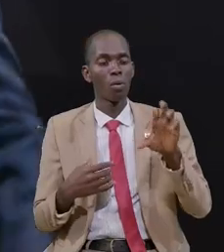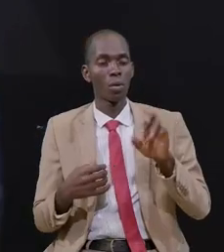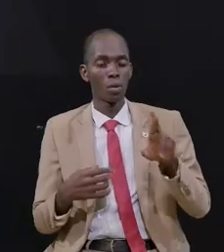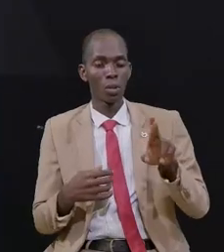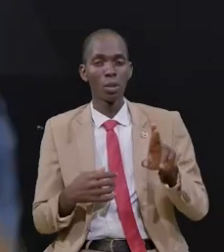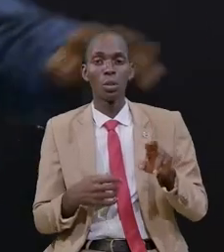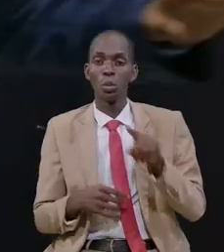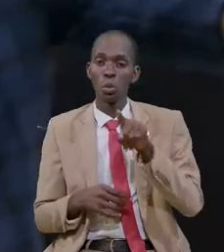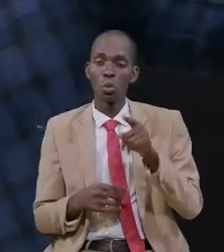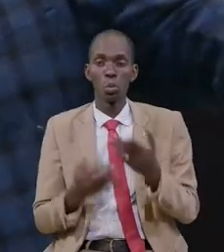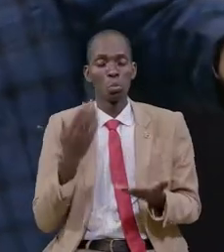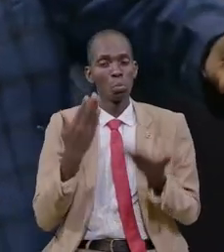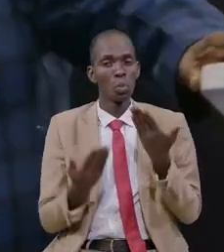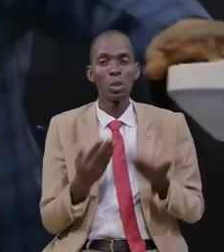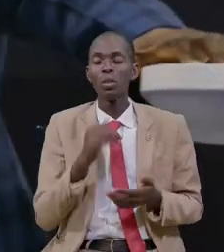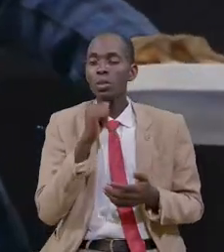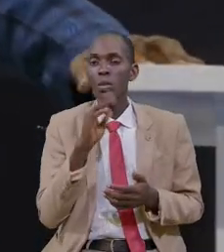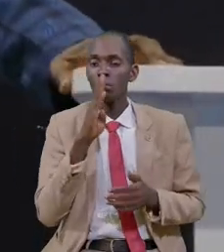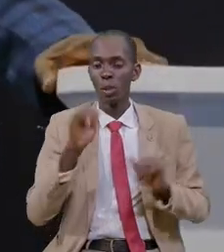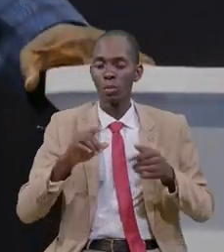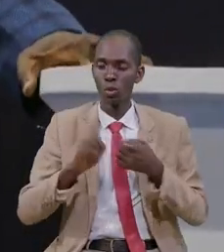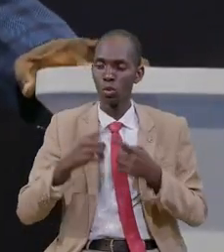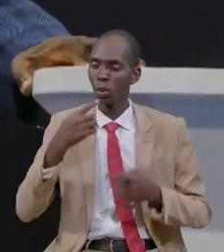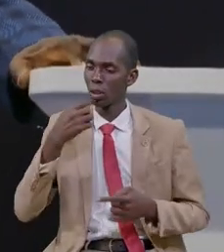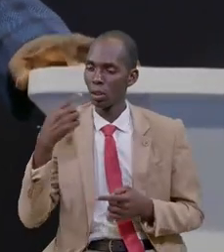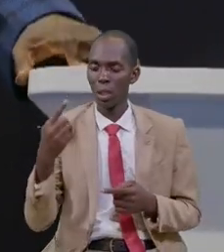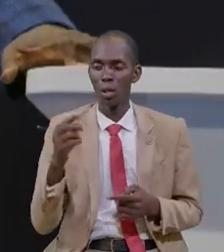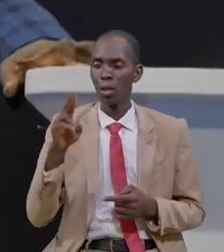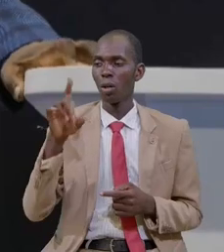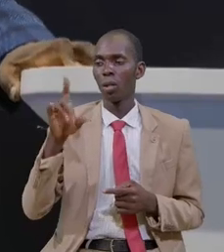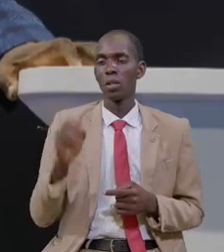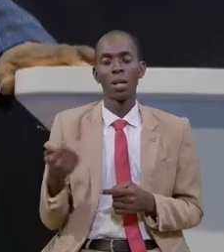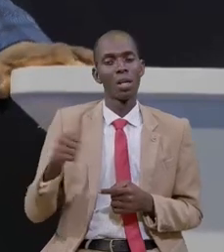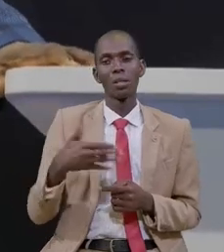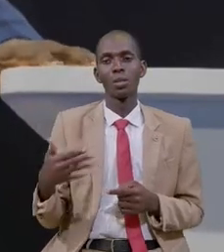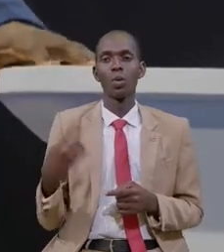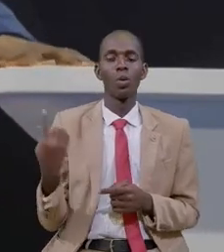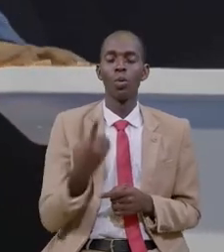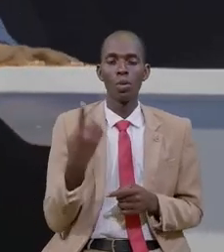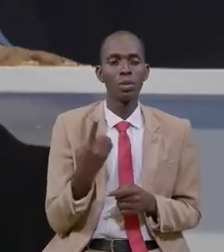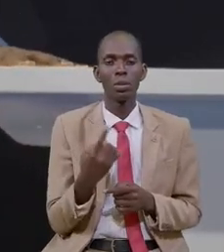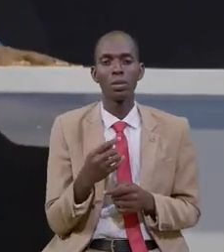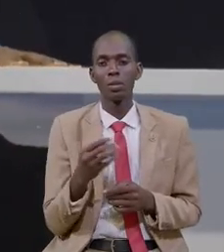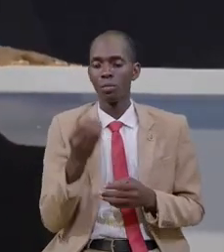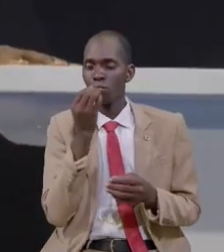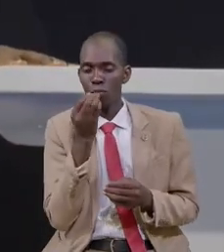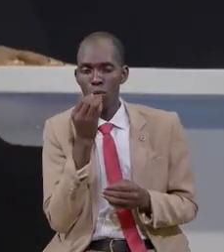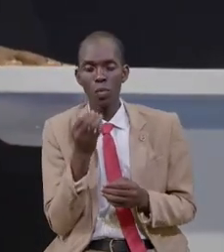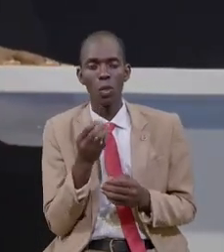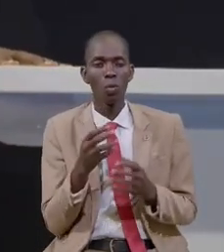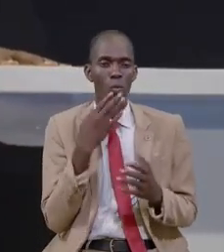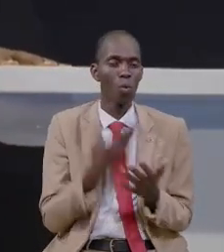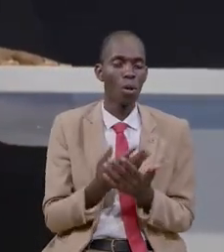toi, tu peux ne pas parler au cancer, à l'ulcère. Ce que tu fais, c'est prendre beaucoup de lait. Ce que tu prends beaucoup d'eau.